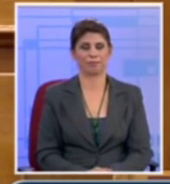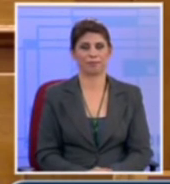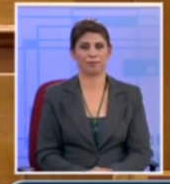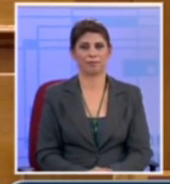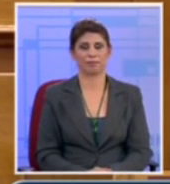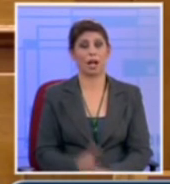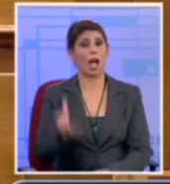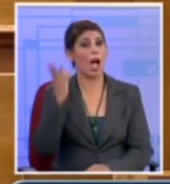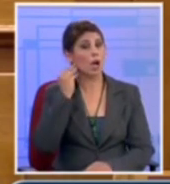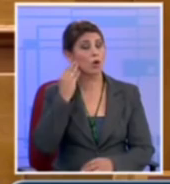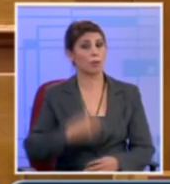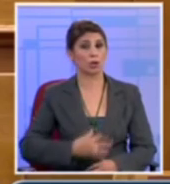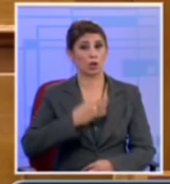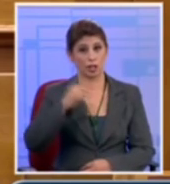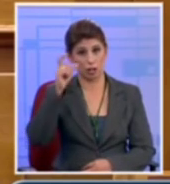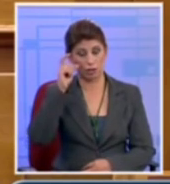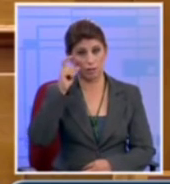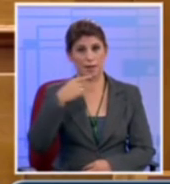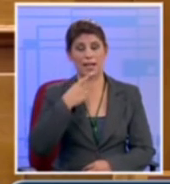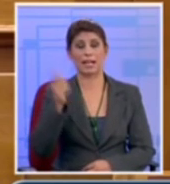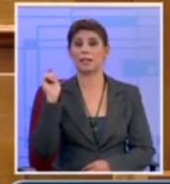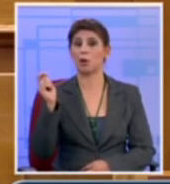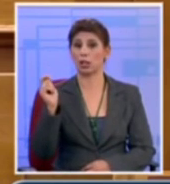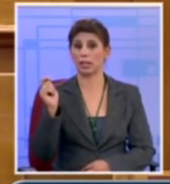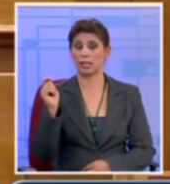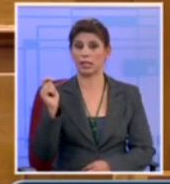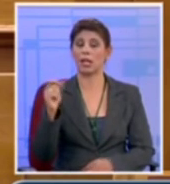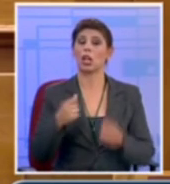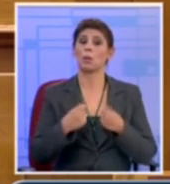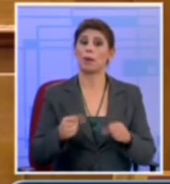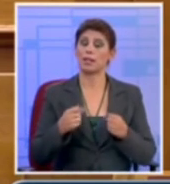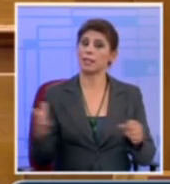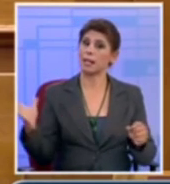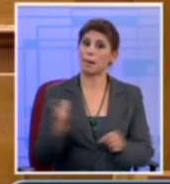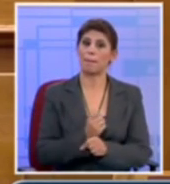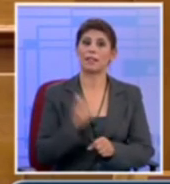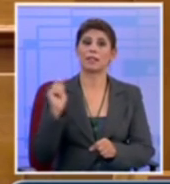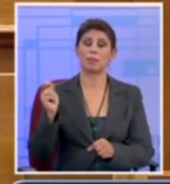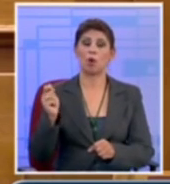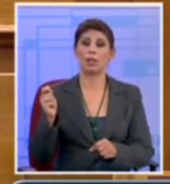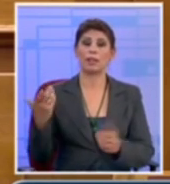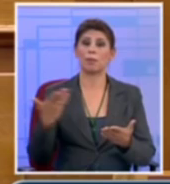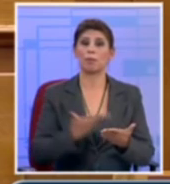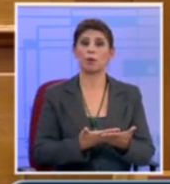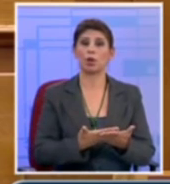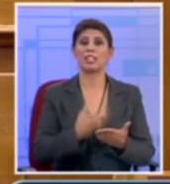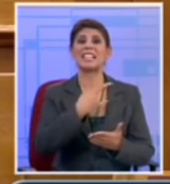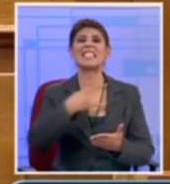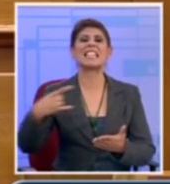ακούσαμε τον κύριο Σαμαρά να λέει για την πολιτική την οποία άσκησε και πέτυχε, την πολιτική που πρότεινε στα